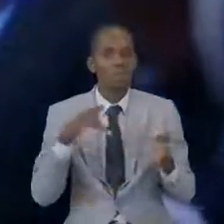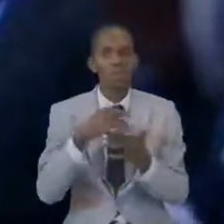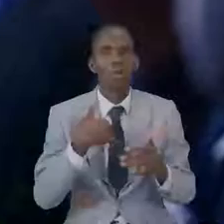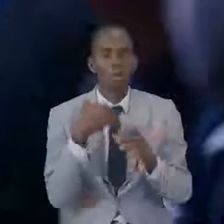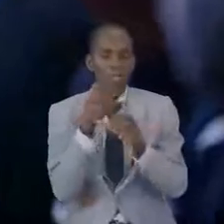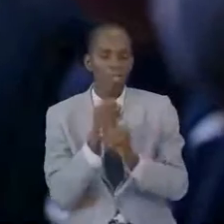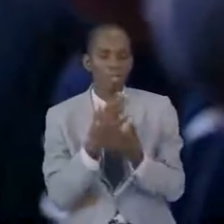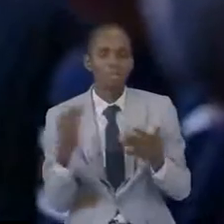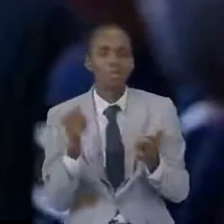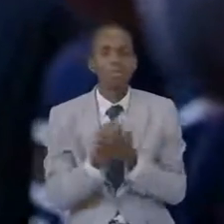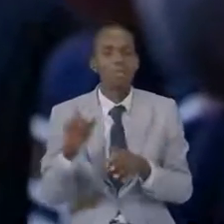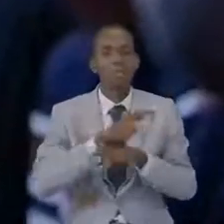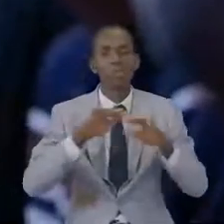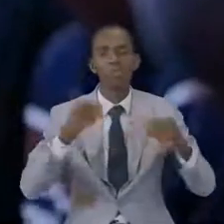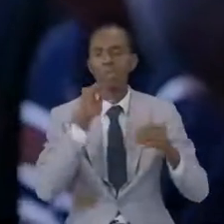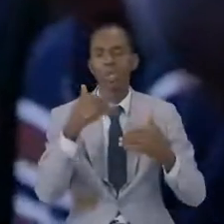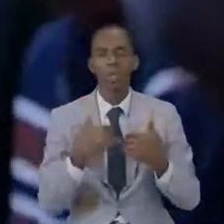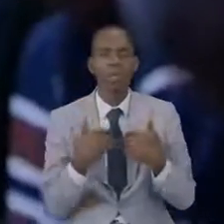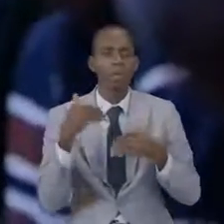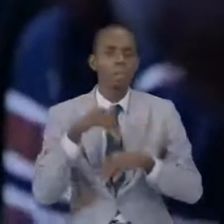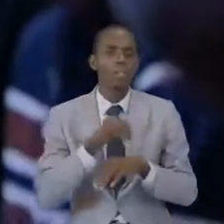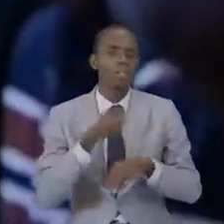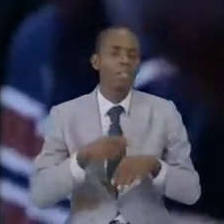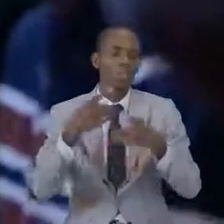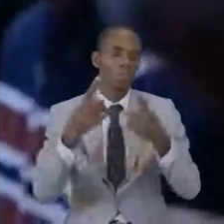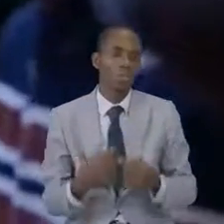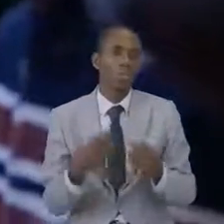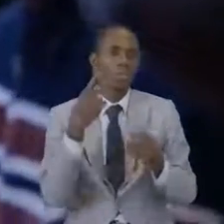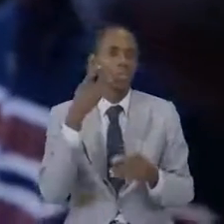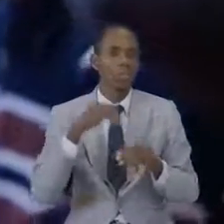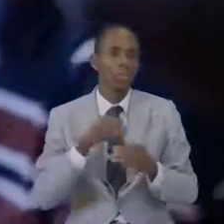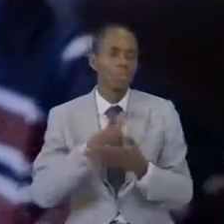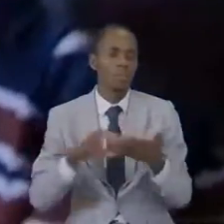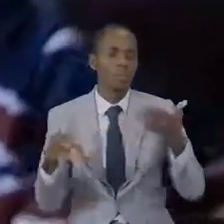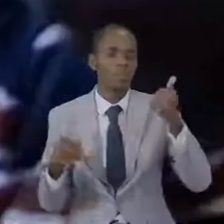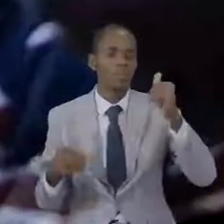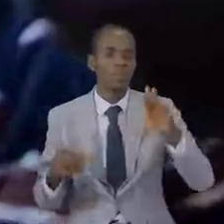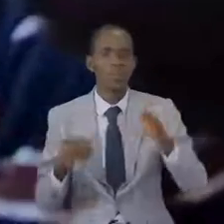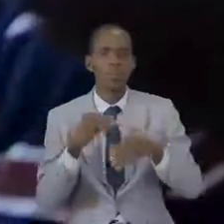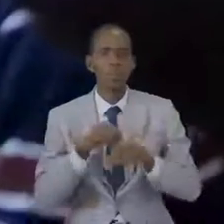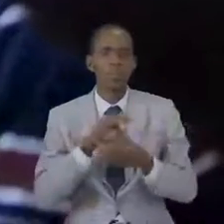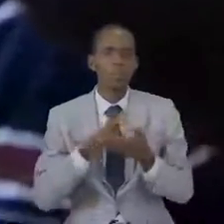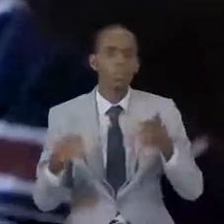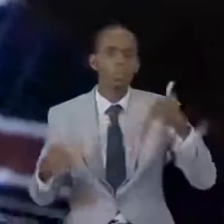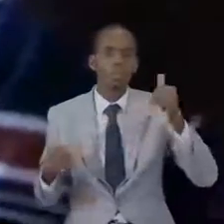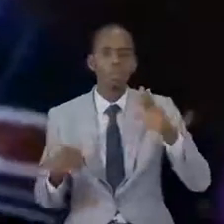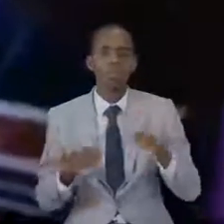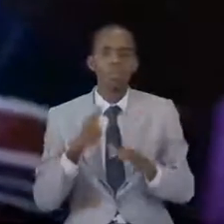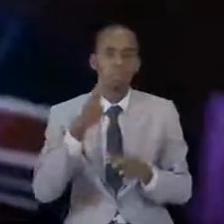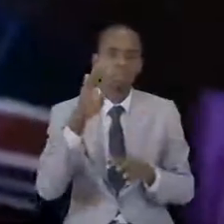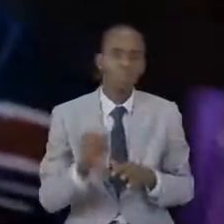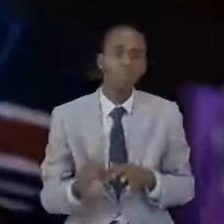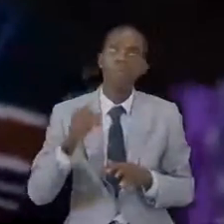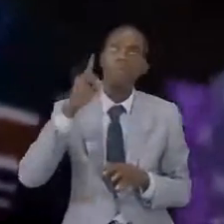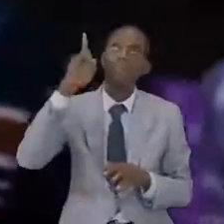avoir obtenu quelque chose que tu n'avais pas avant de venir à l'étublique voyons dans le verset 15 par lui